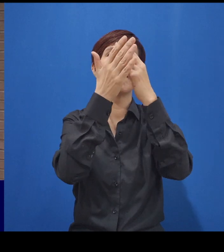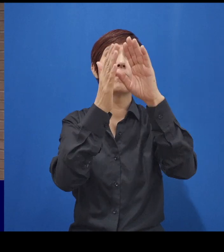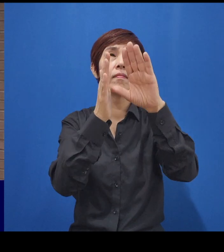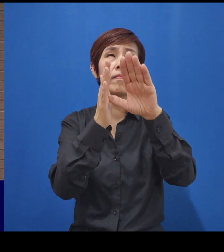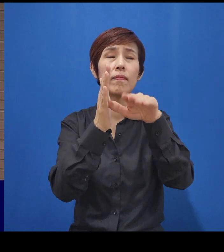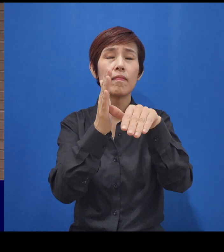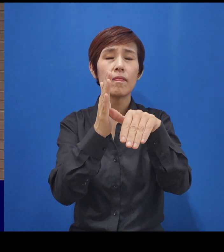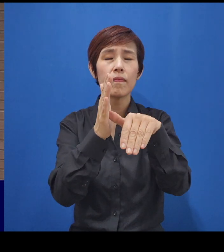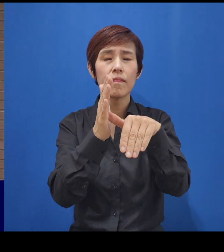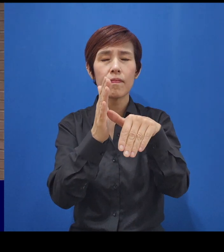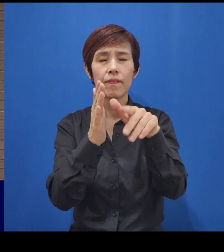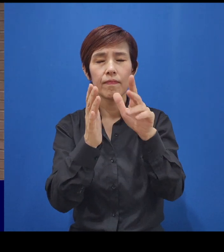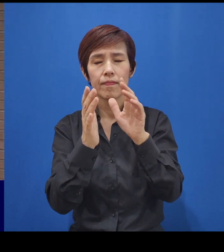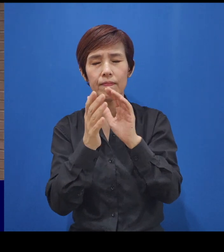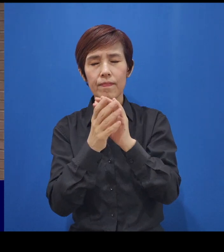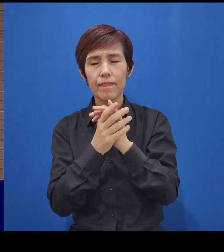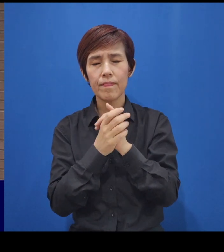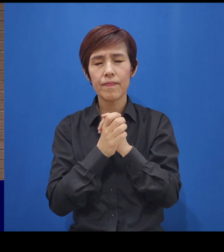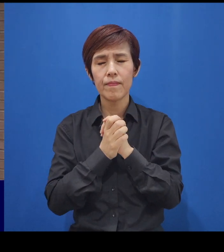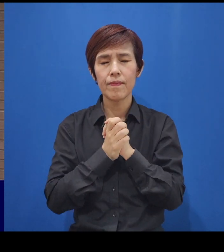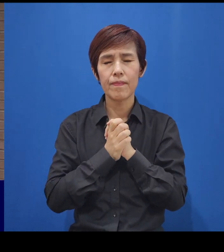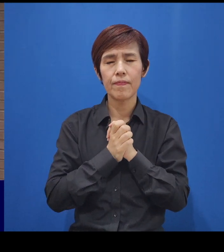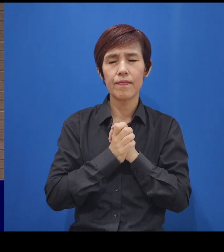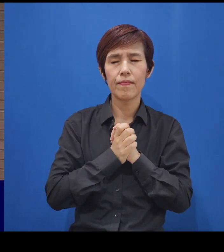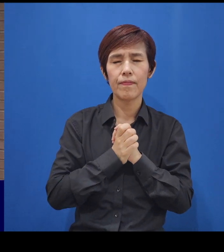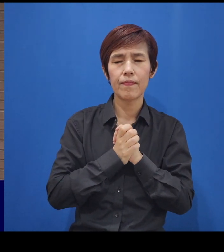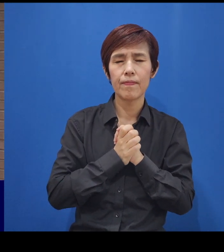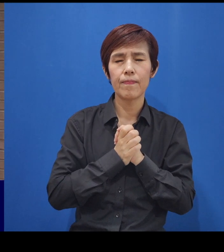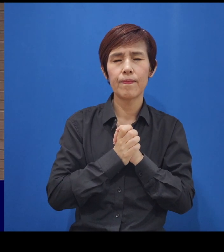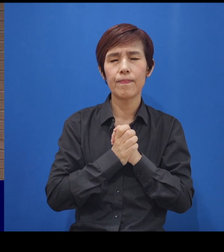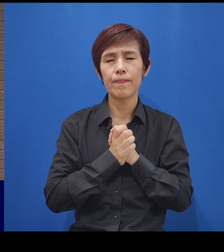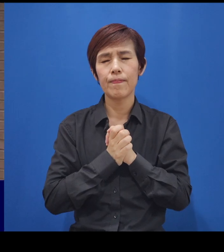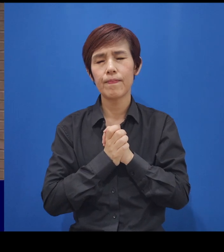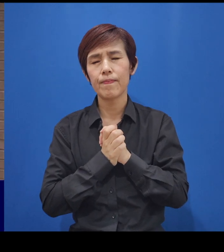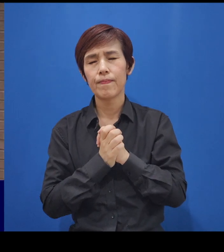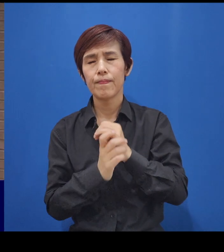앞이 캄캄할 때